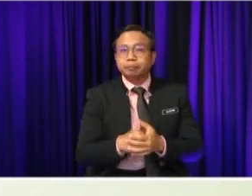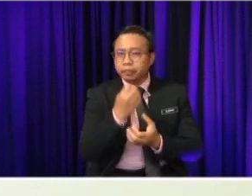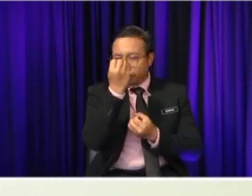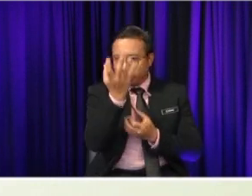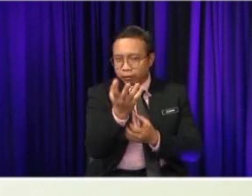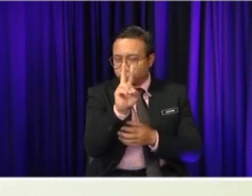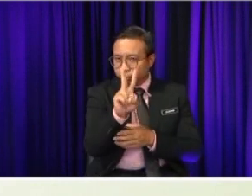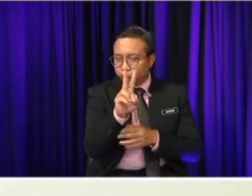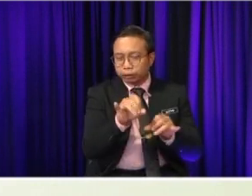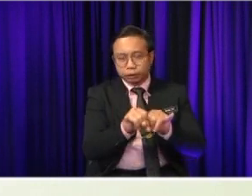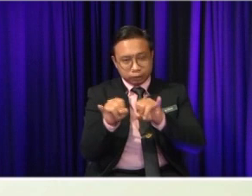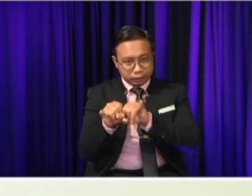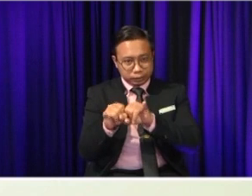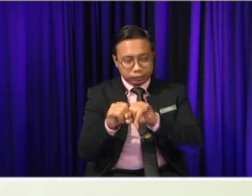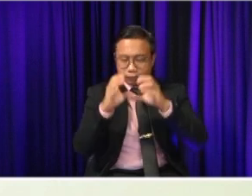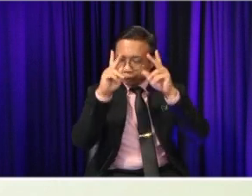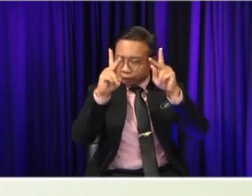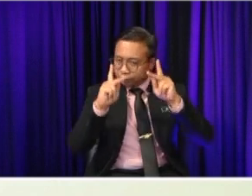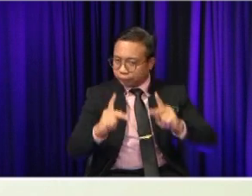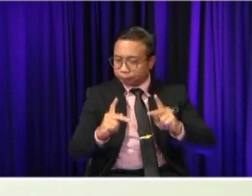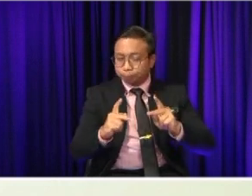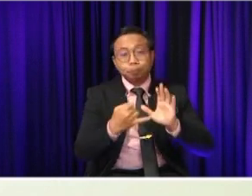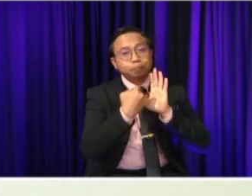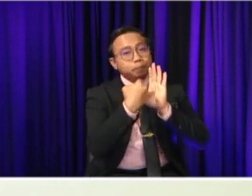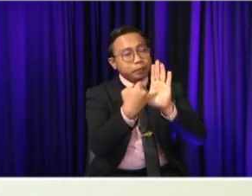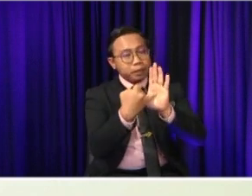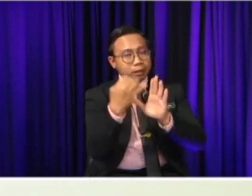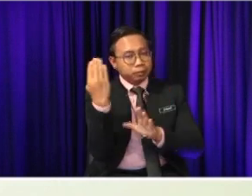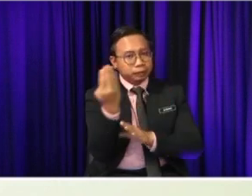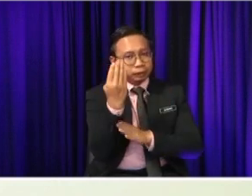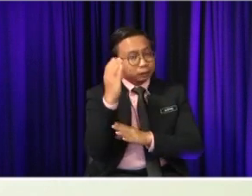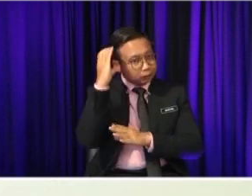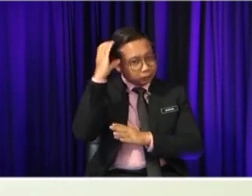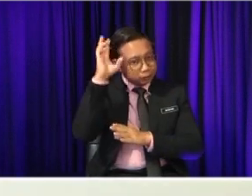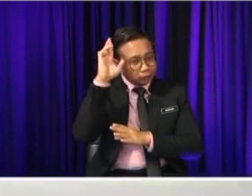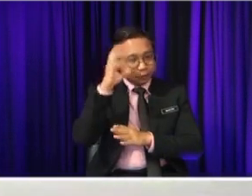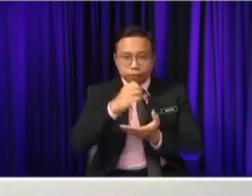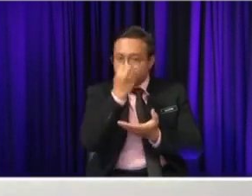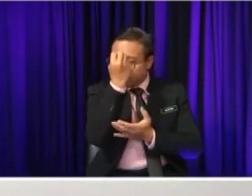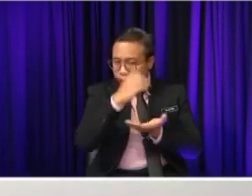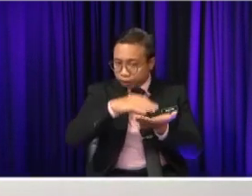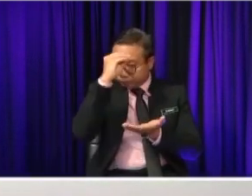dua jenis kaidah periklanan yang Krisna pelajari